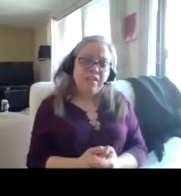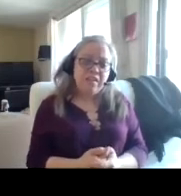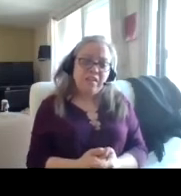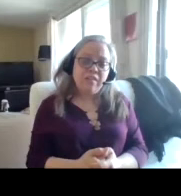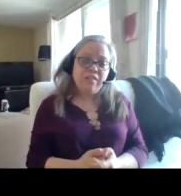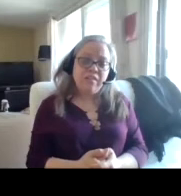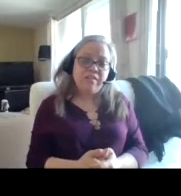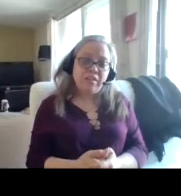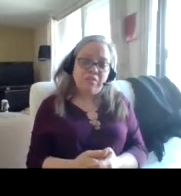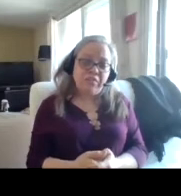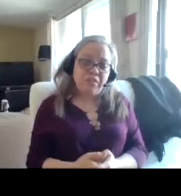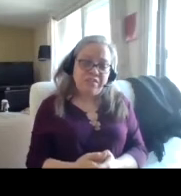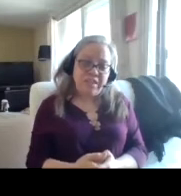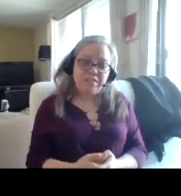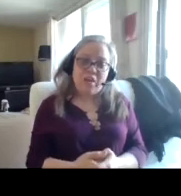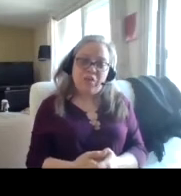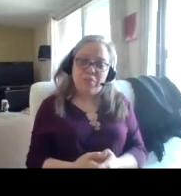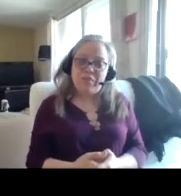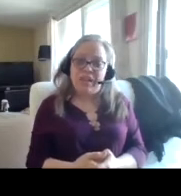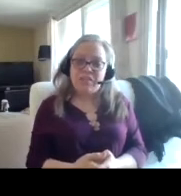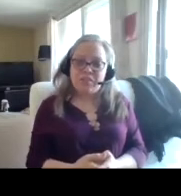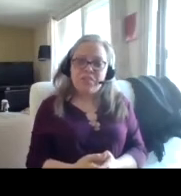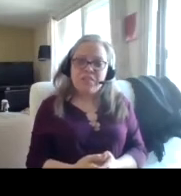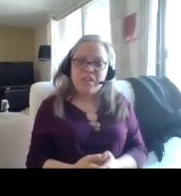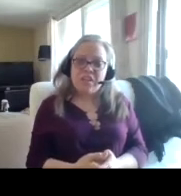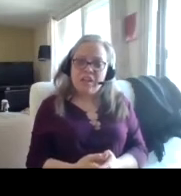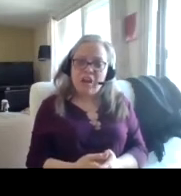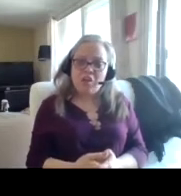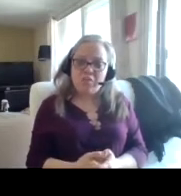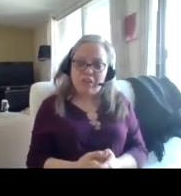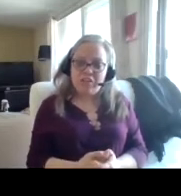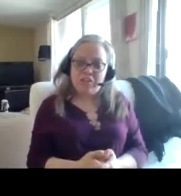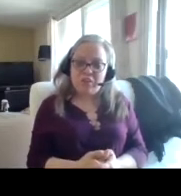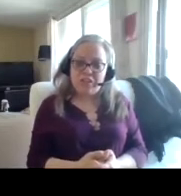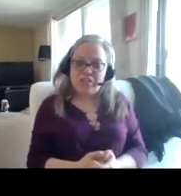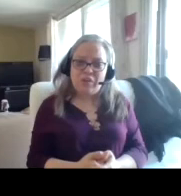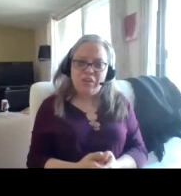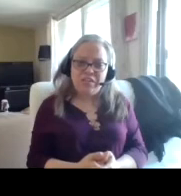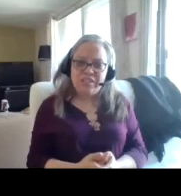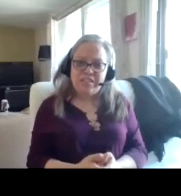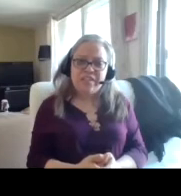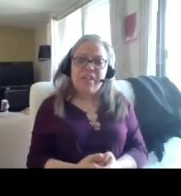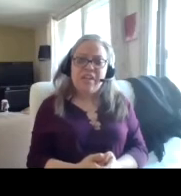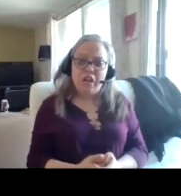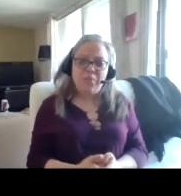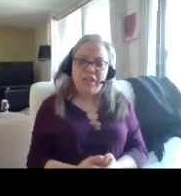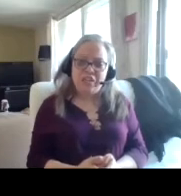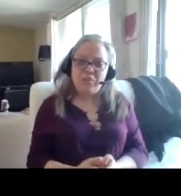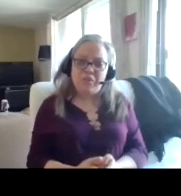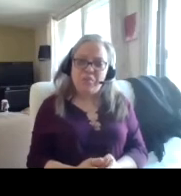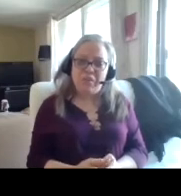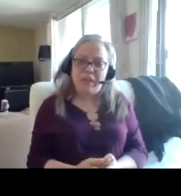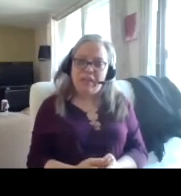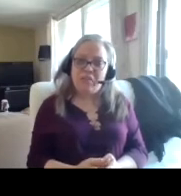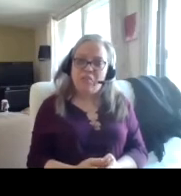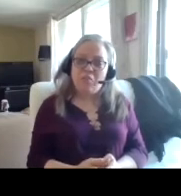de démence ou de diabète, ceux qui souffrent de maladies hépatiques, tous les autres types de cancers. Nous allons tenir compte aussi